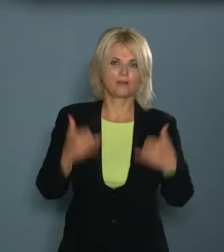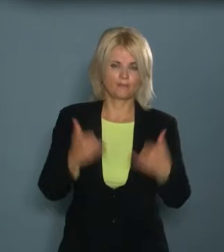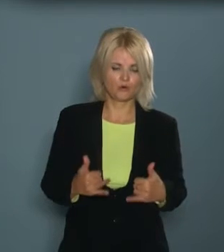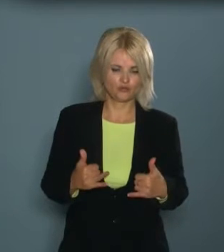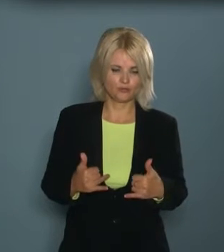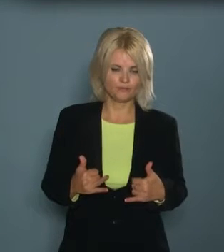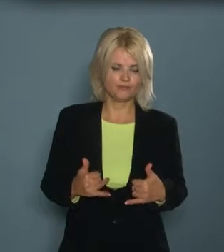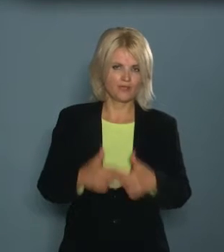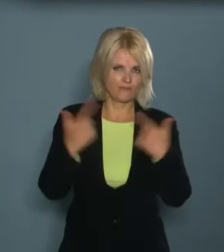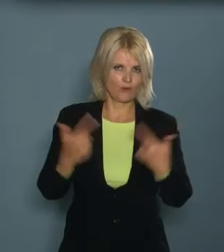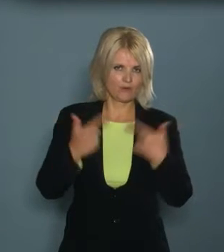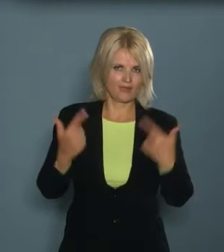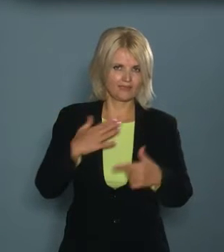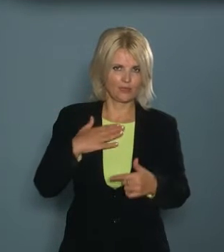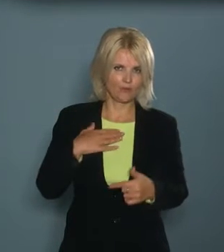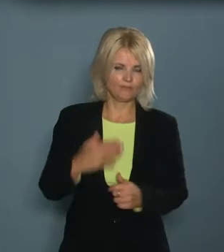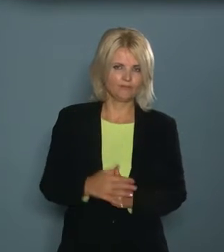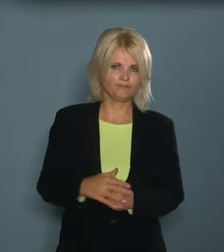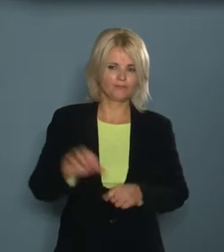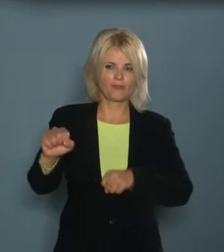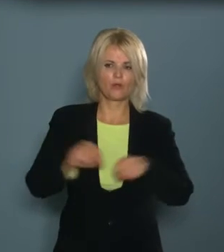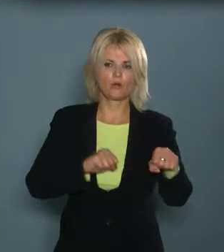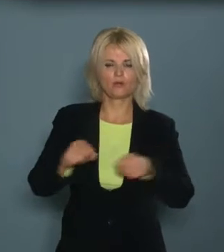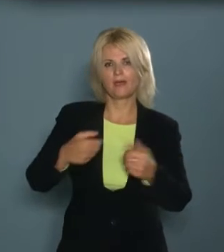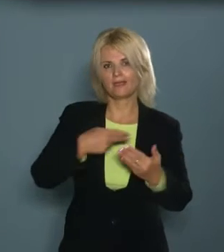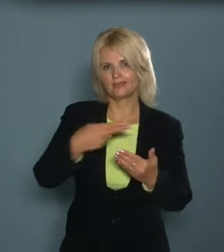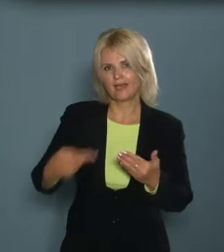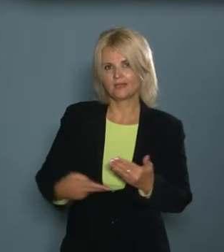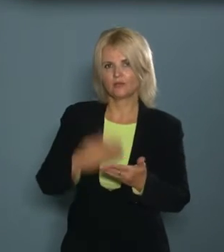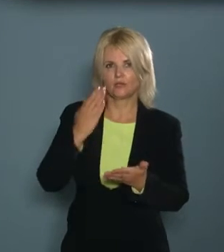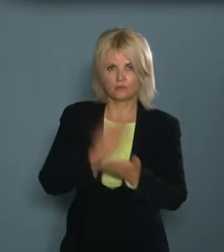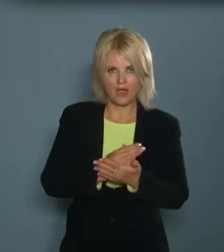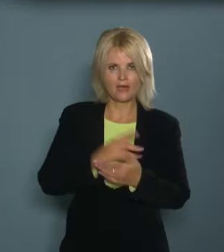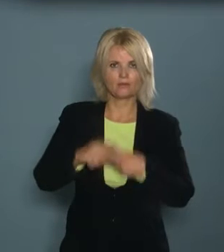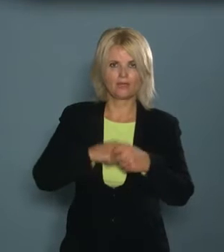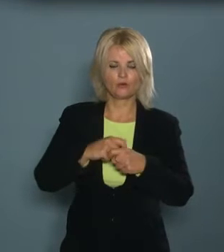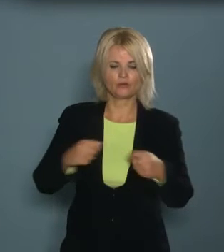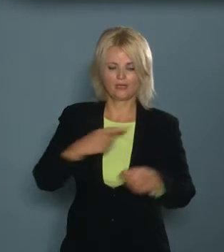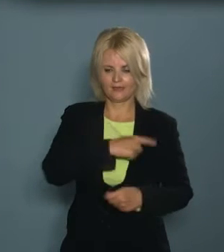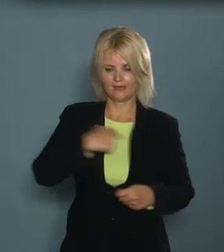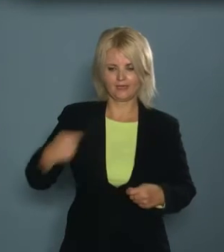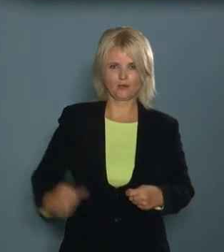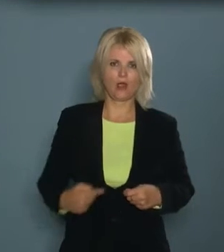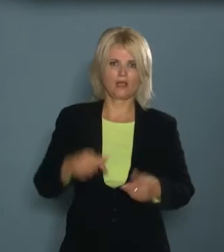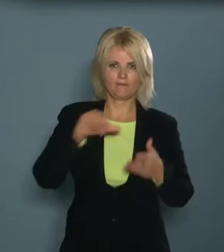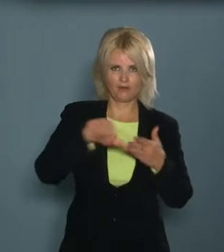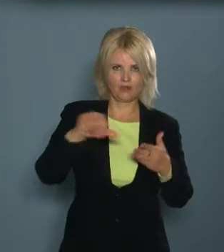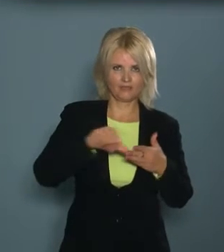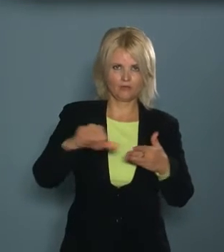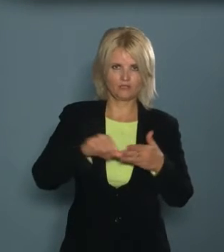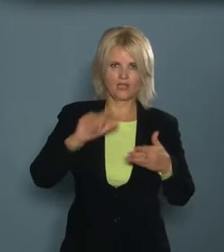hogy arról van információnk, hogy a kormány a szerződést megkötötte, ez kínai finanszírozással